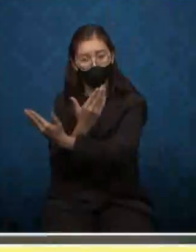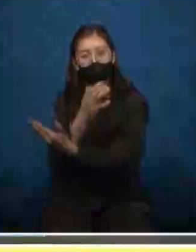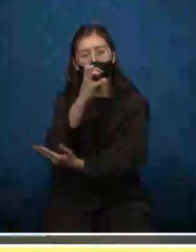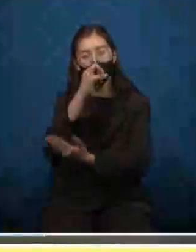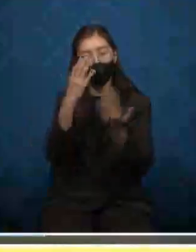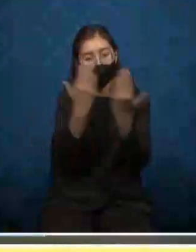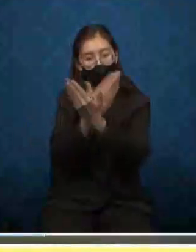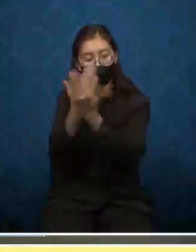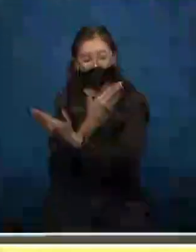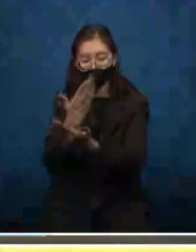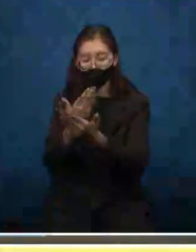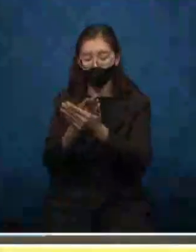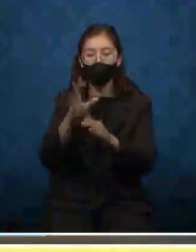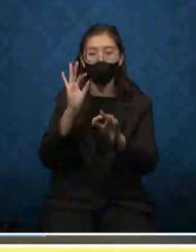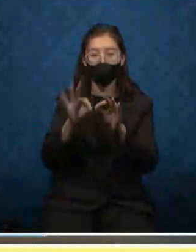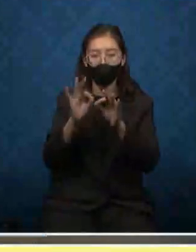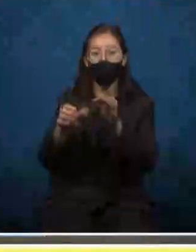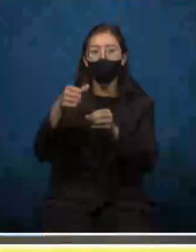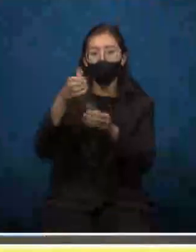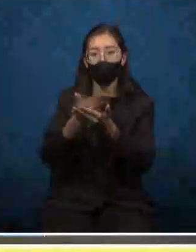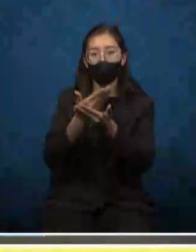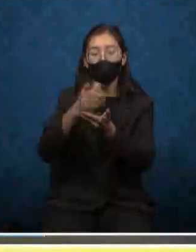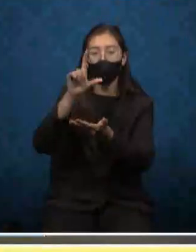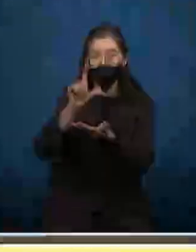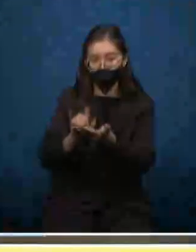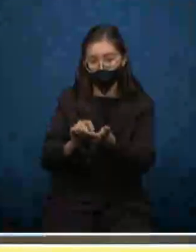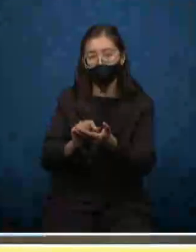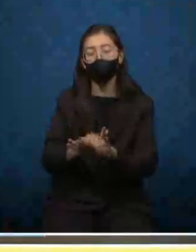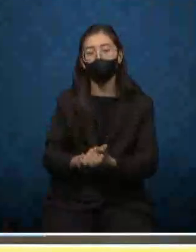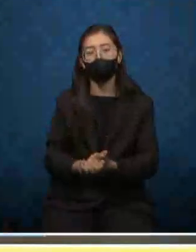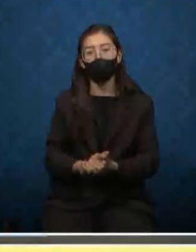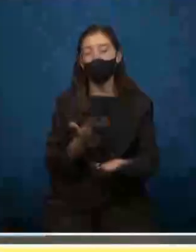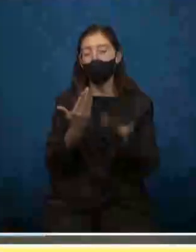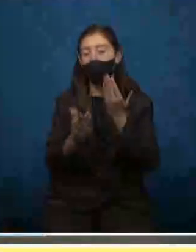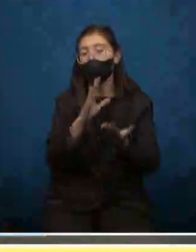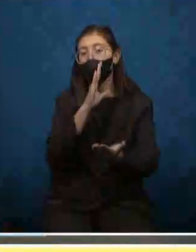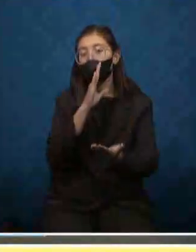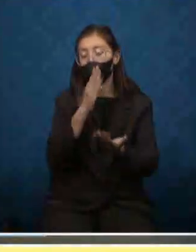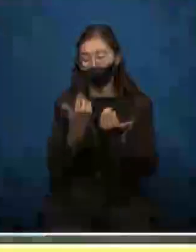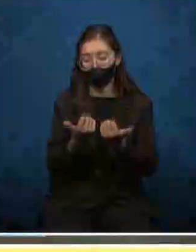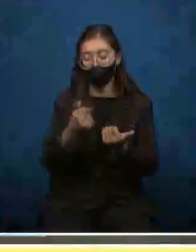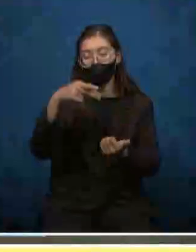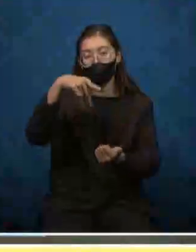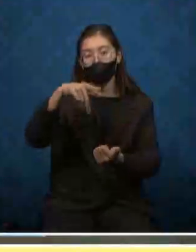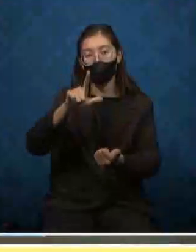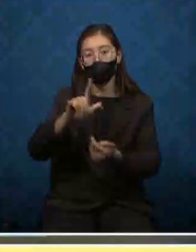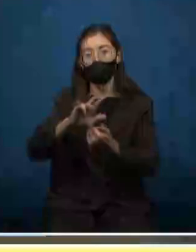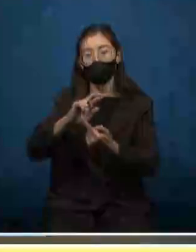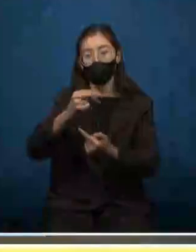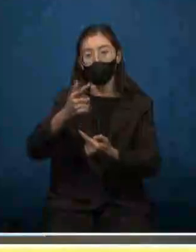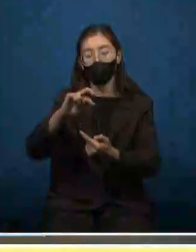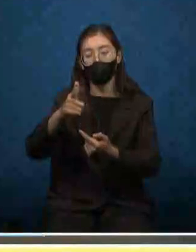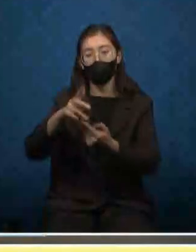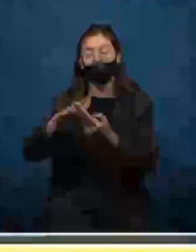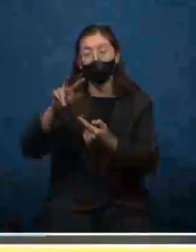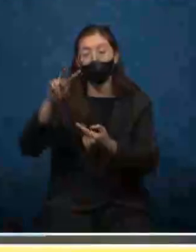และที่สำคญแข่งคเฦรีเพรวบางทีถ้าเกิดต่ให้ผานงโทดแทนแต่เกิดไม่แงงเซล ราคาก็ไม่ม